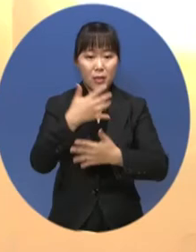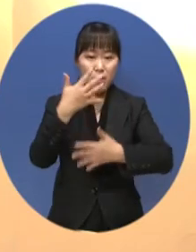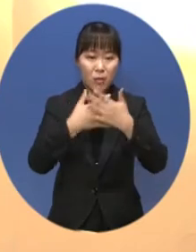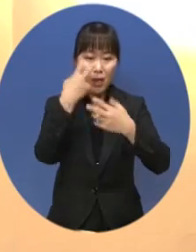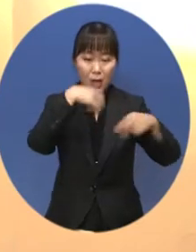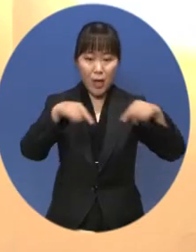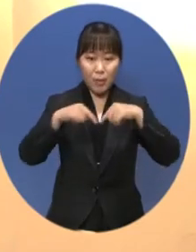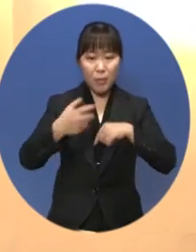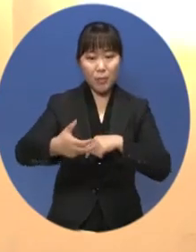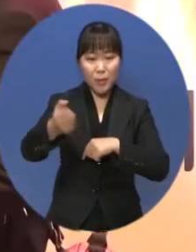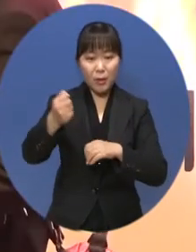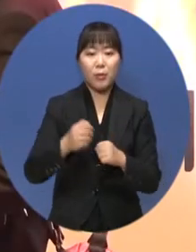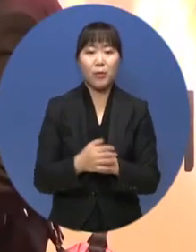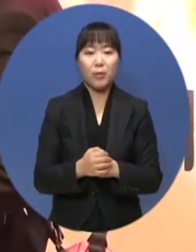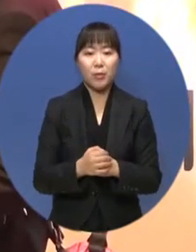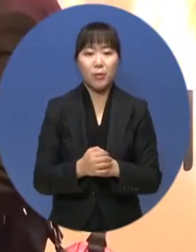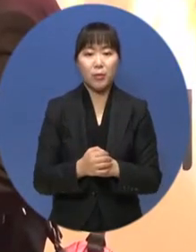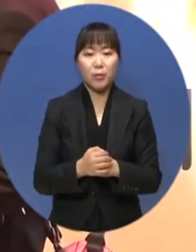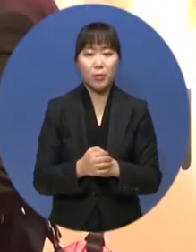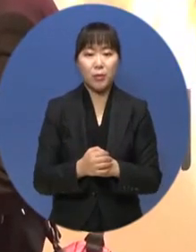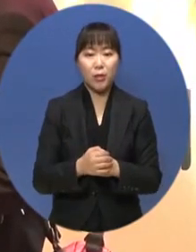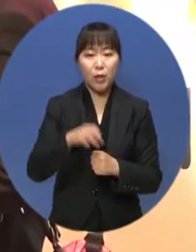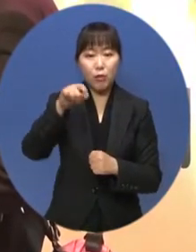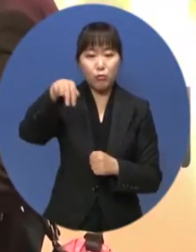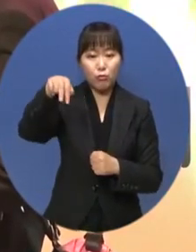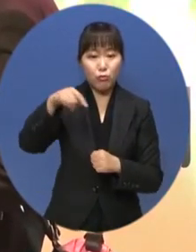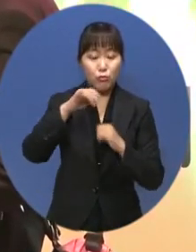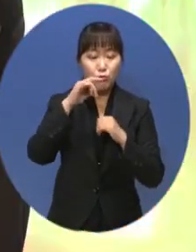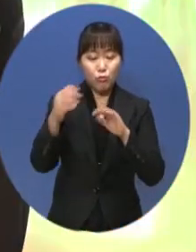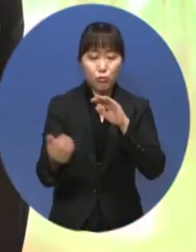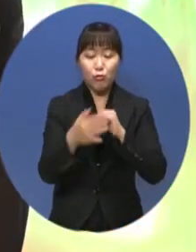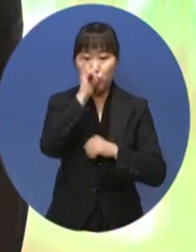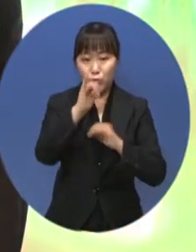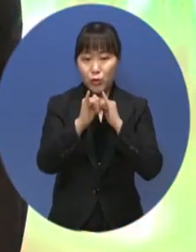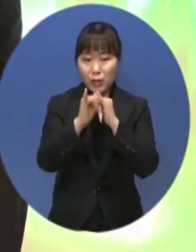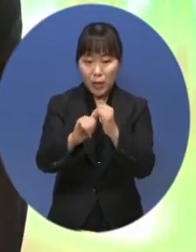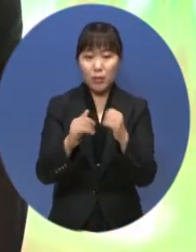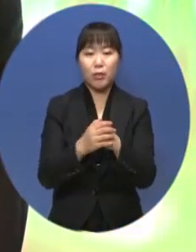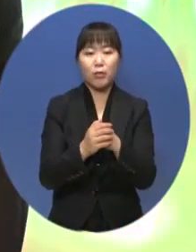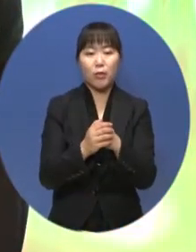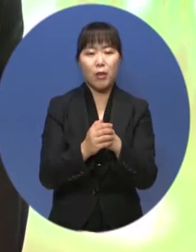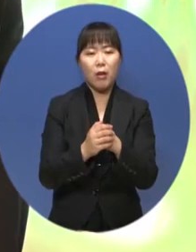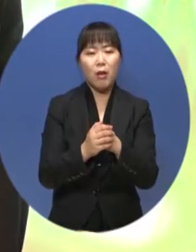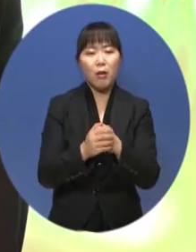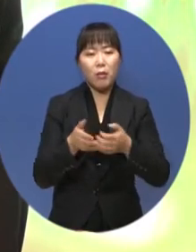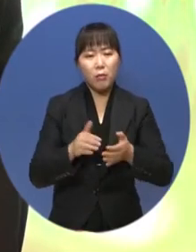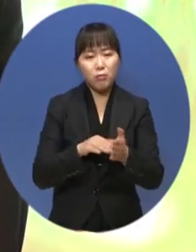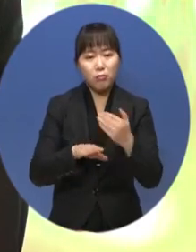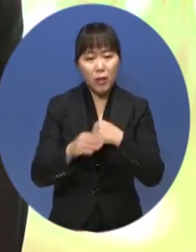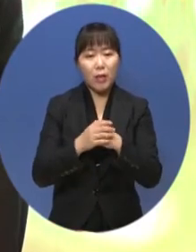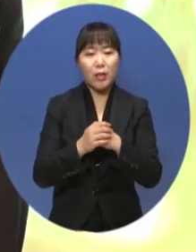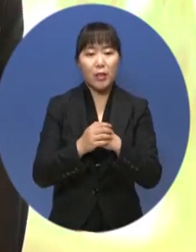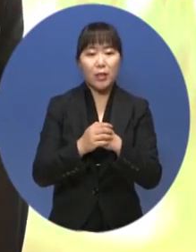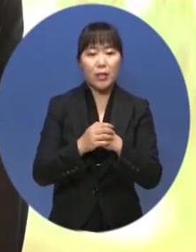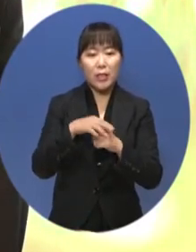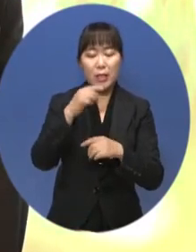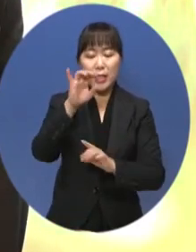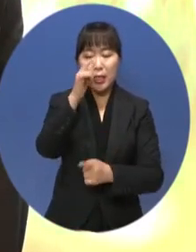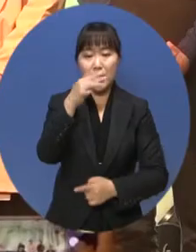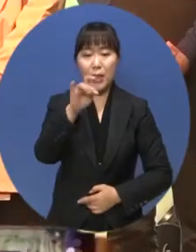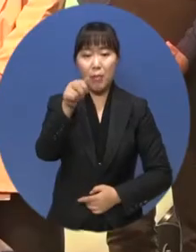수상의 영예를 안았고, 우수상인 국무총리 표창은 후천적 중증장애인 이남현 성악가가 수상했습니다.